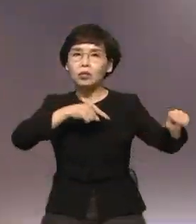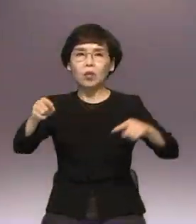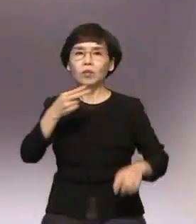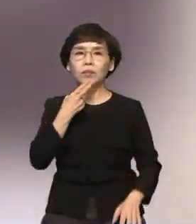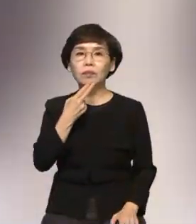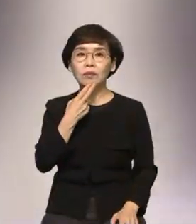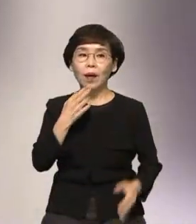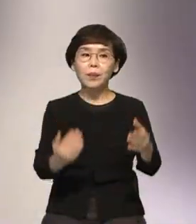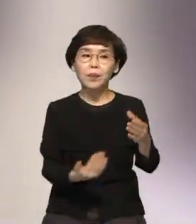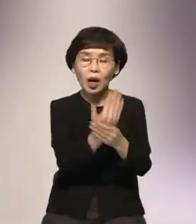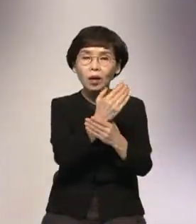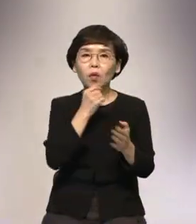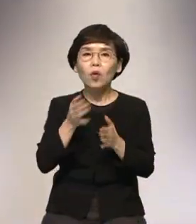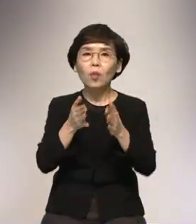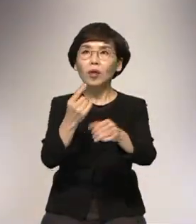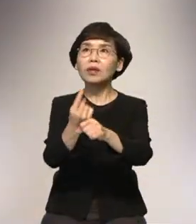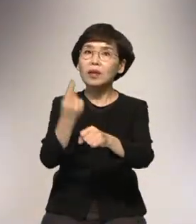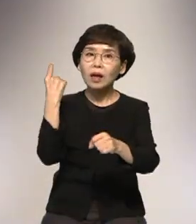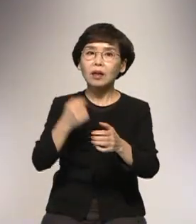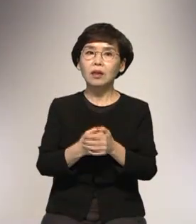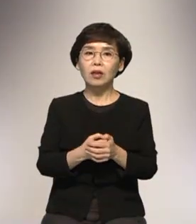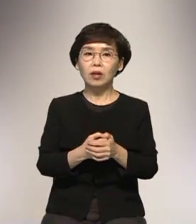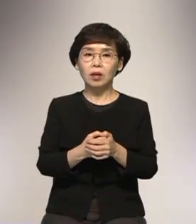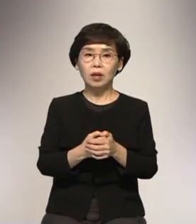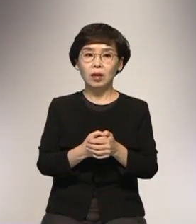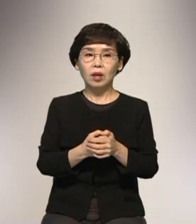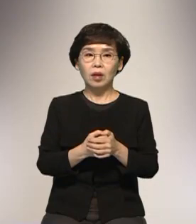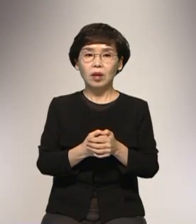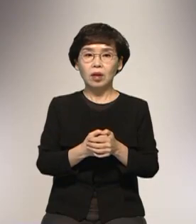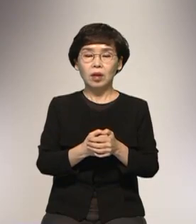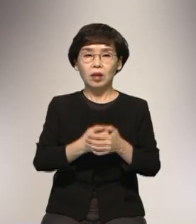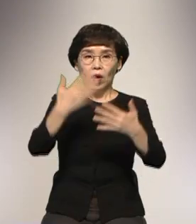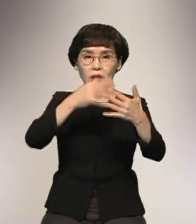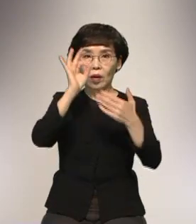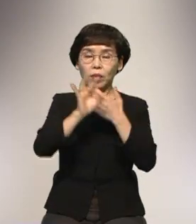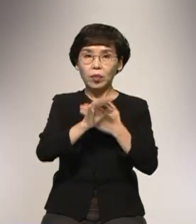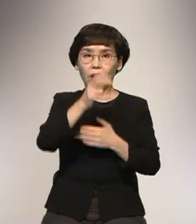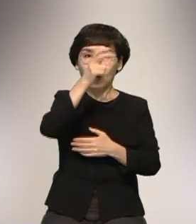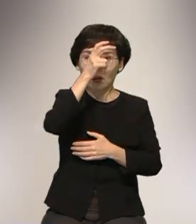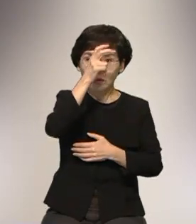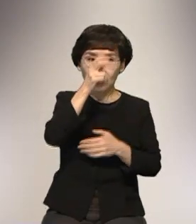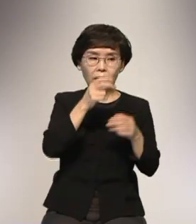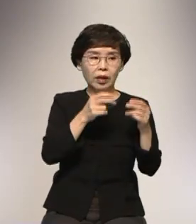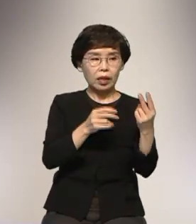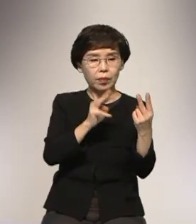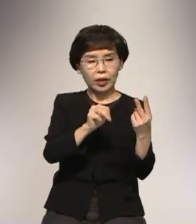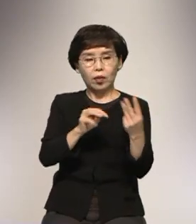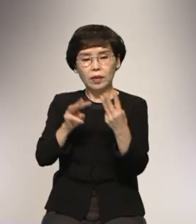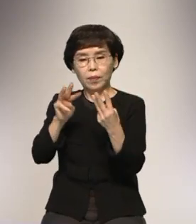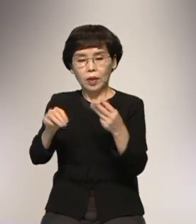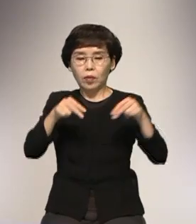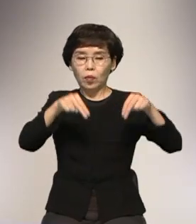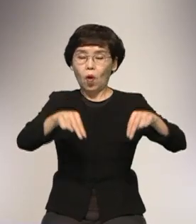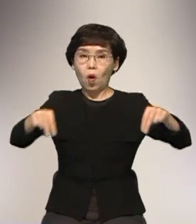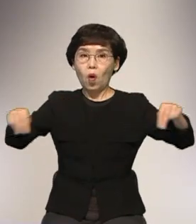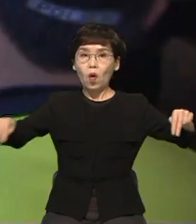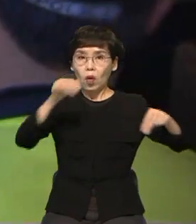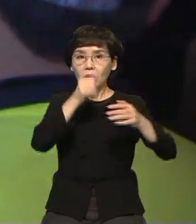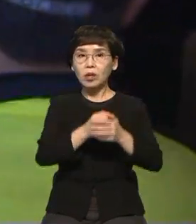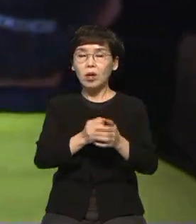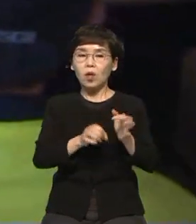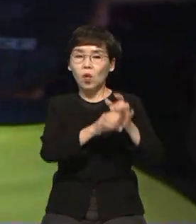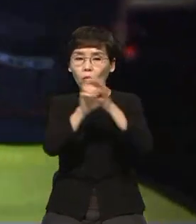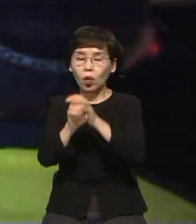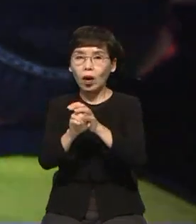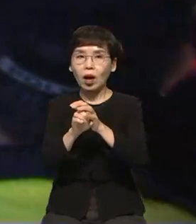사고가 발생한 골목을 지난해 헬로윈 당시 찍은 영상을 보면 경찰관들이 2, 3미터 간격으로 촘촘히 배치돼 있습니다. 코로나